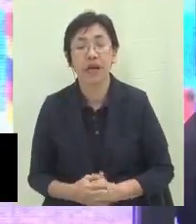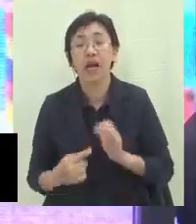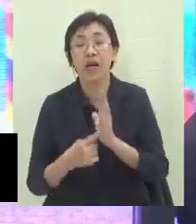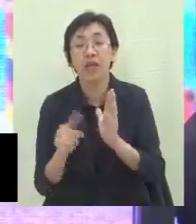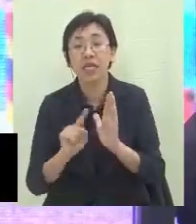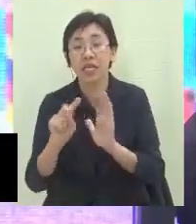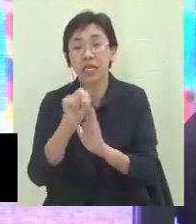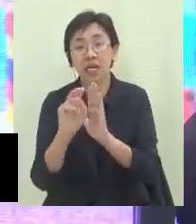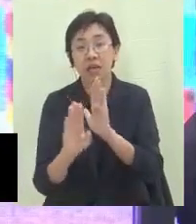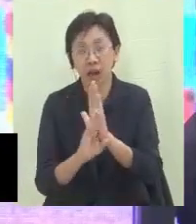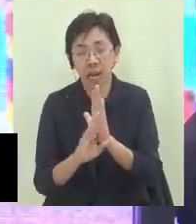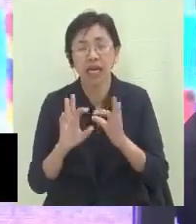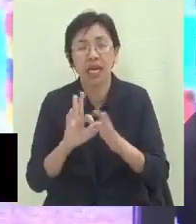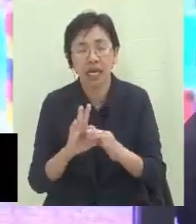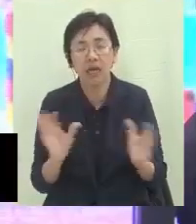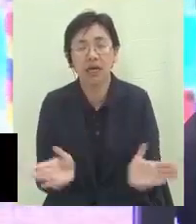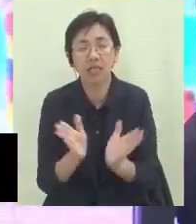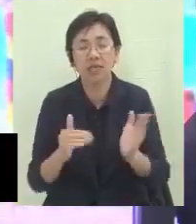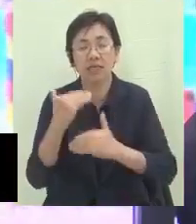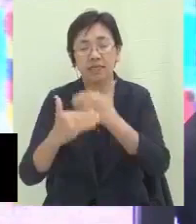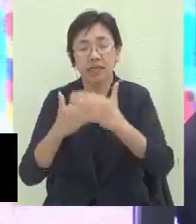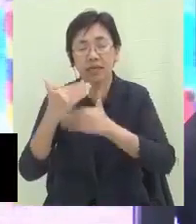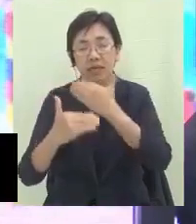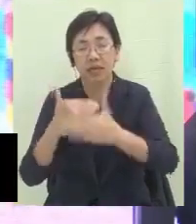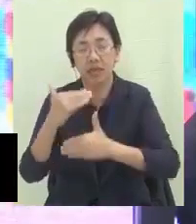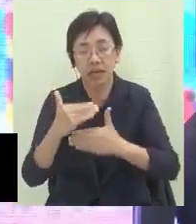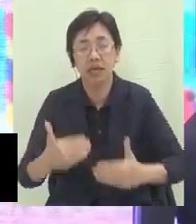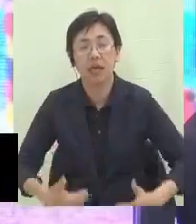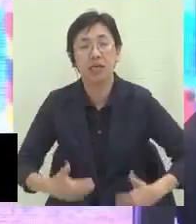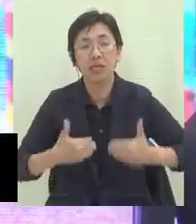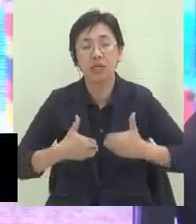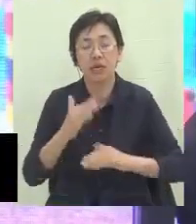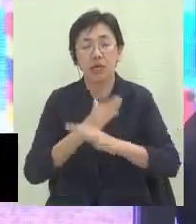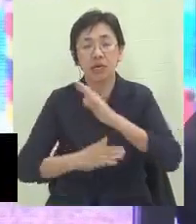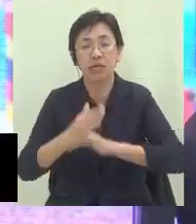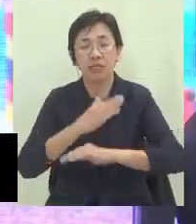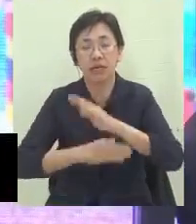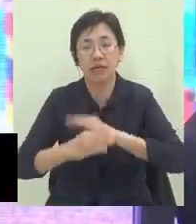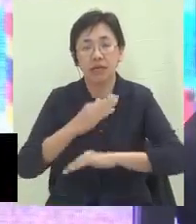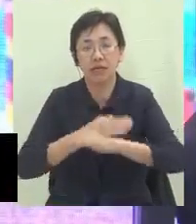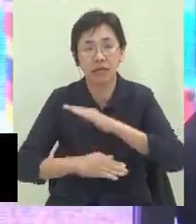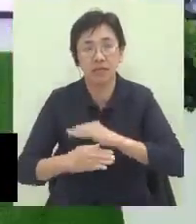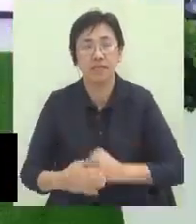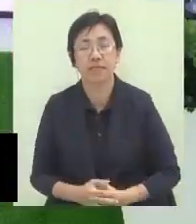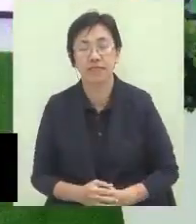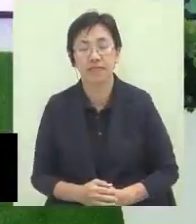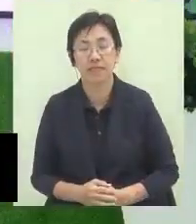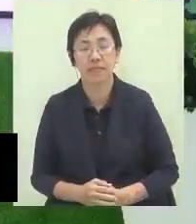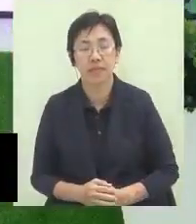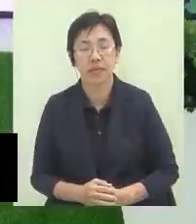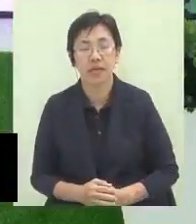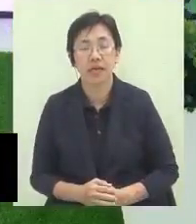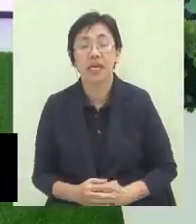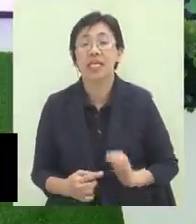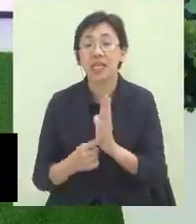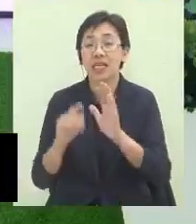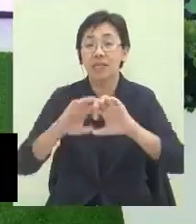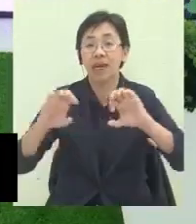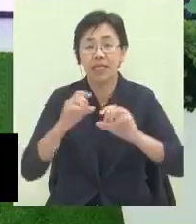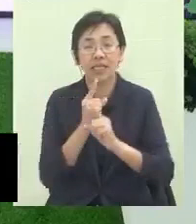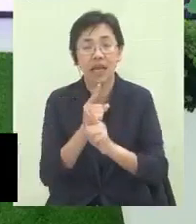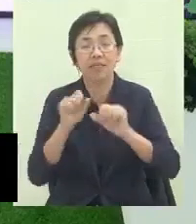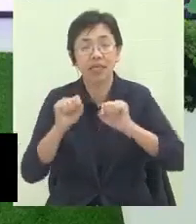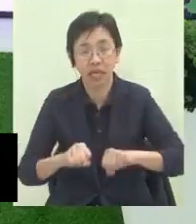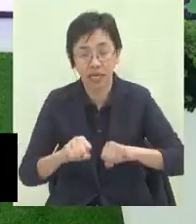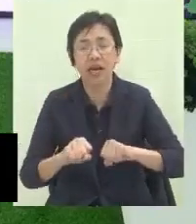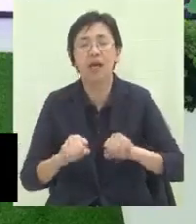อเชิงนโยบายด้านการส่งเสริมพัฒนาคุณภาพชีวิตคนพิการต่อรัฐบาลตามมติสมัชชาค